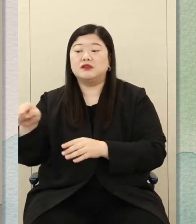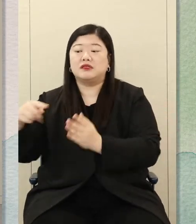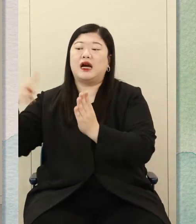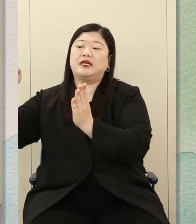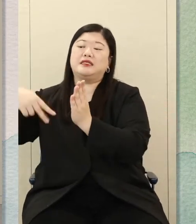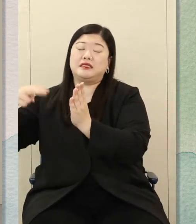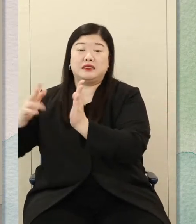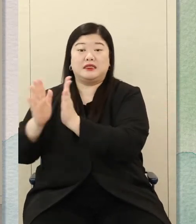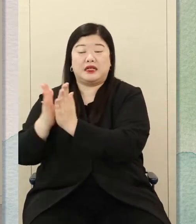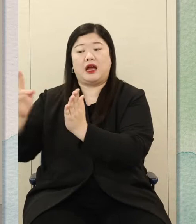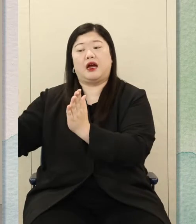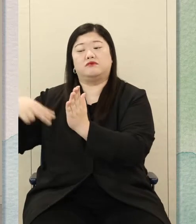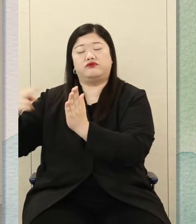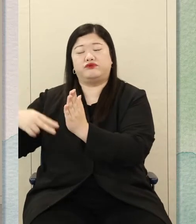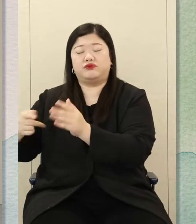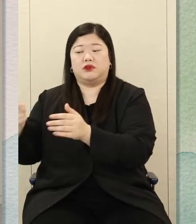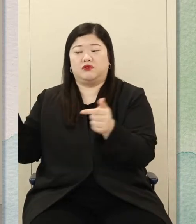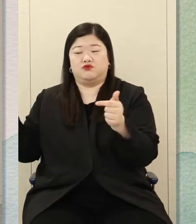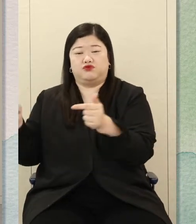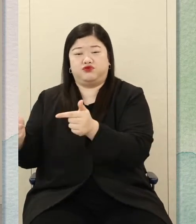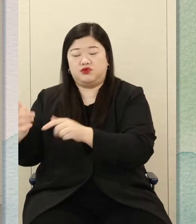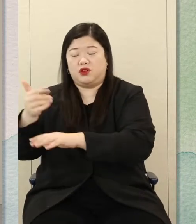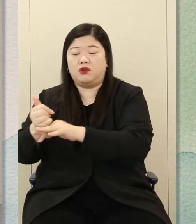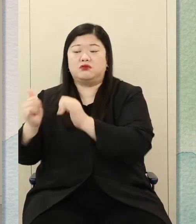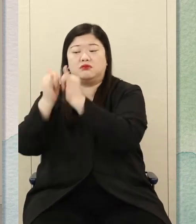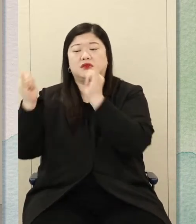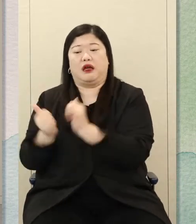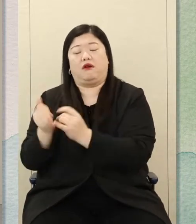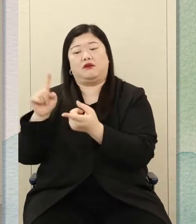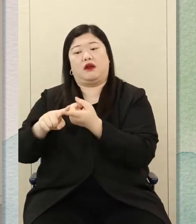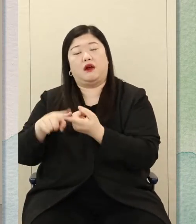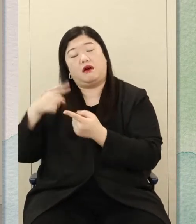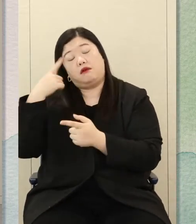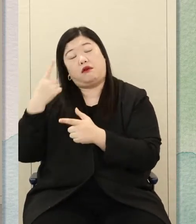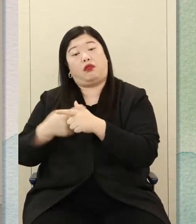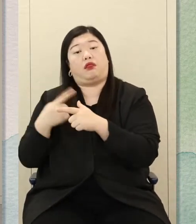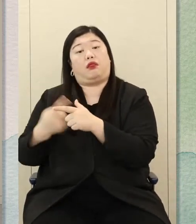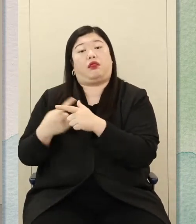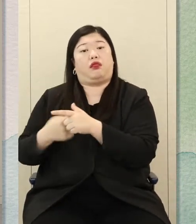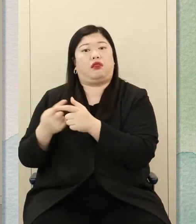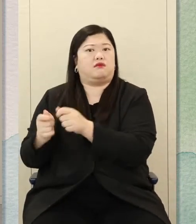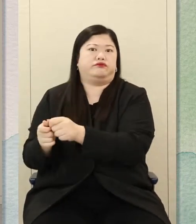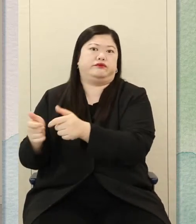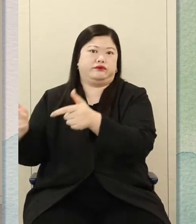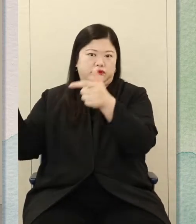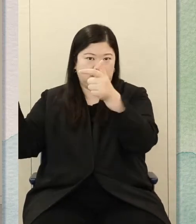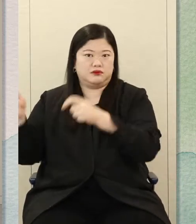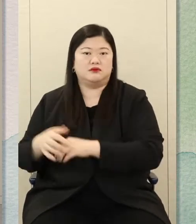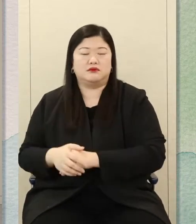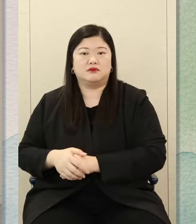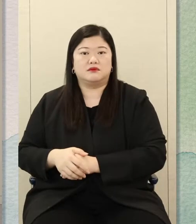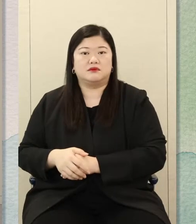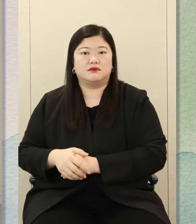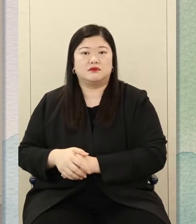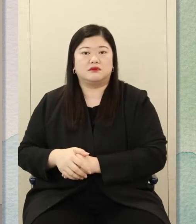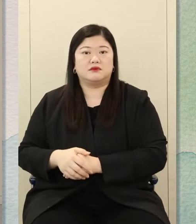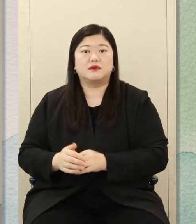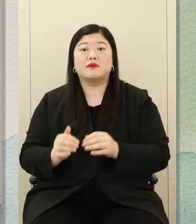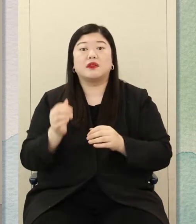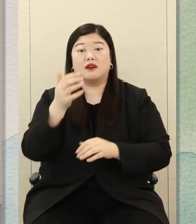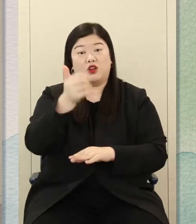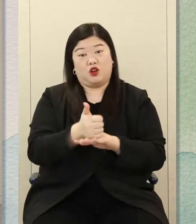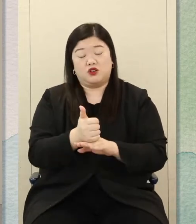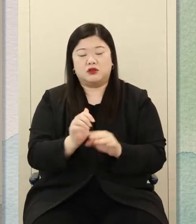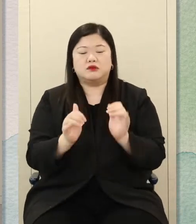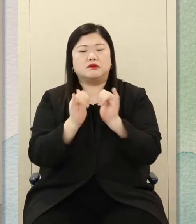이런 책들은 자꾸 줄어드는 그런 악순환이 나타날 위기에 지금 놓여 있는 거죠. 그래서 사람들은 전부 이제